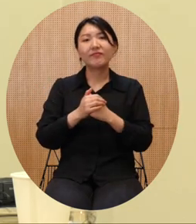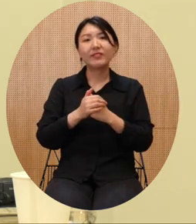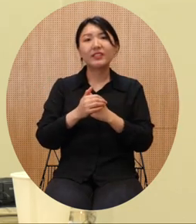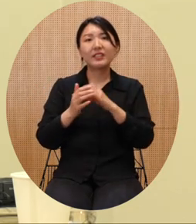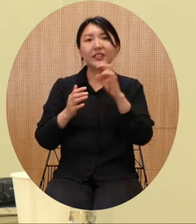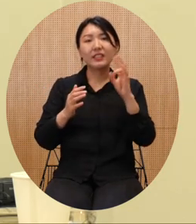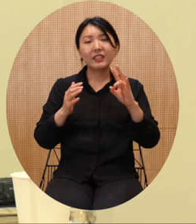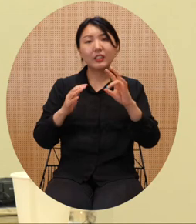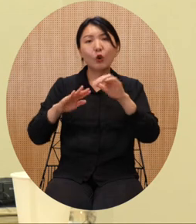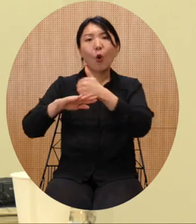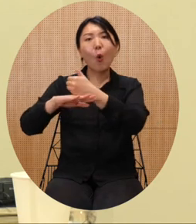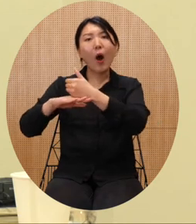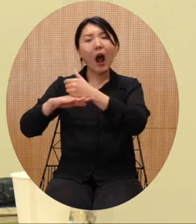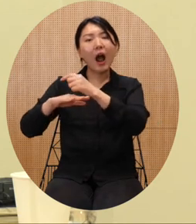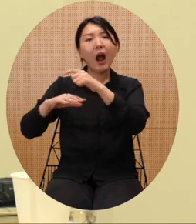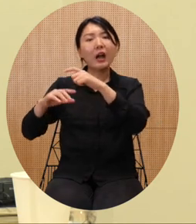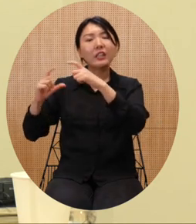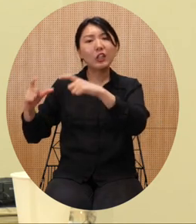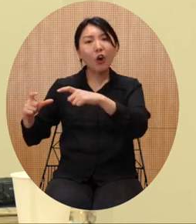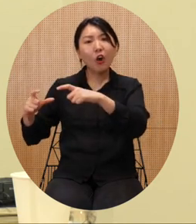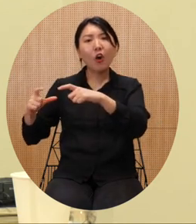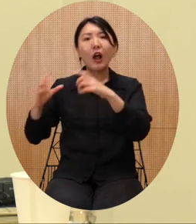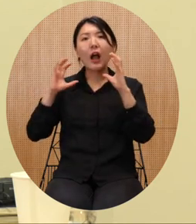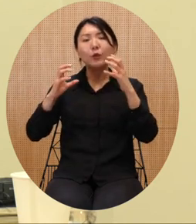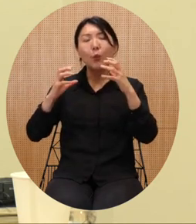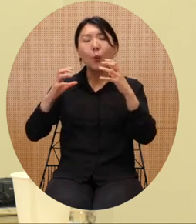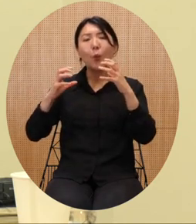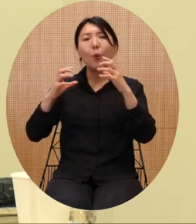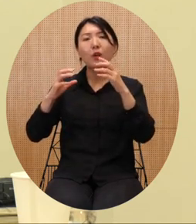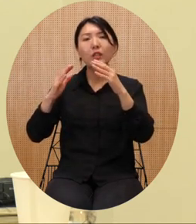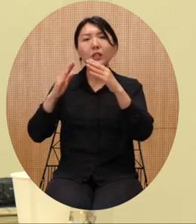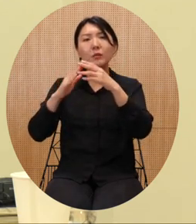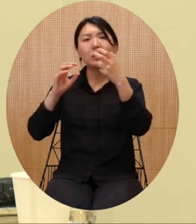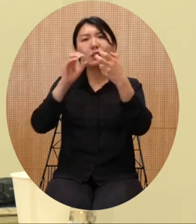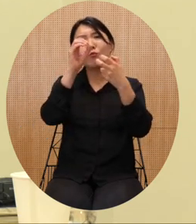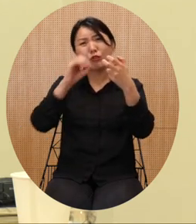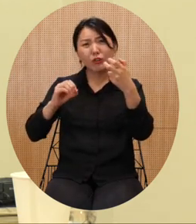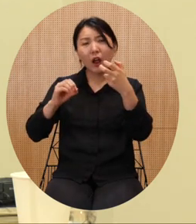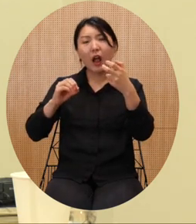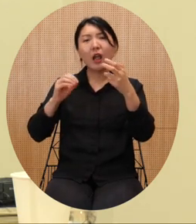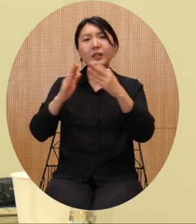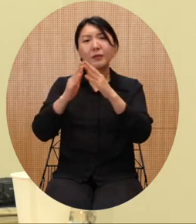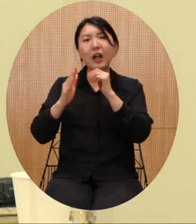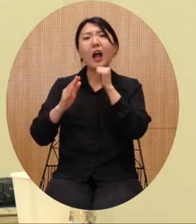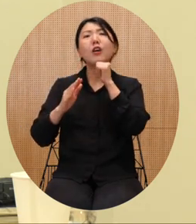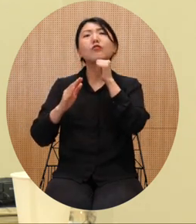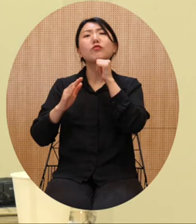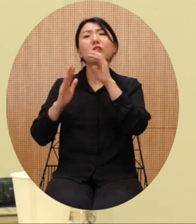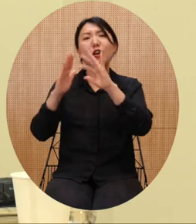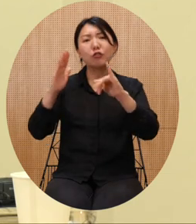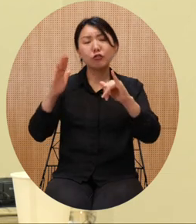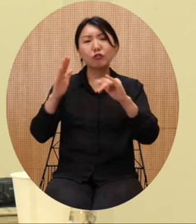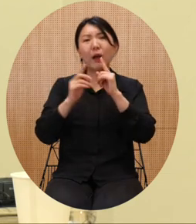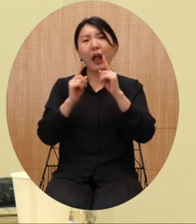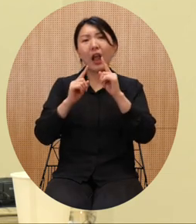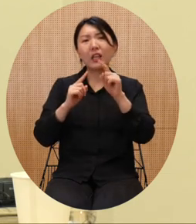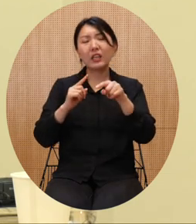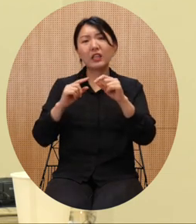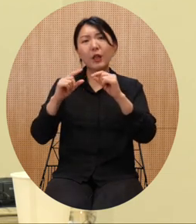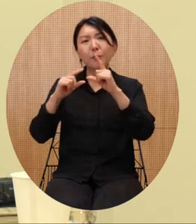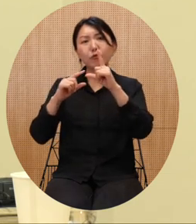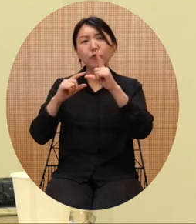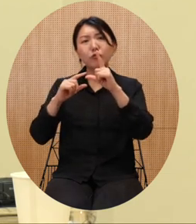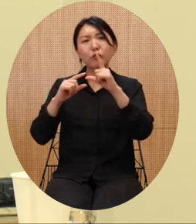중앙동 다가주택단지 아동가구의 70%가 주거공공가구라고 하는데, 이는 대부분이